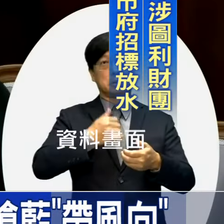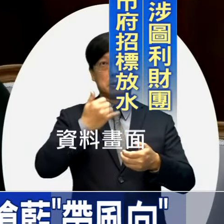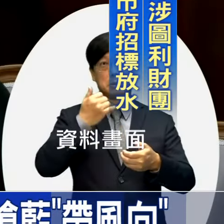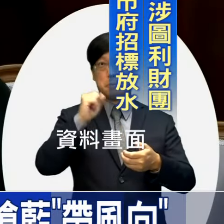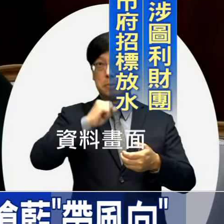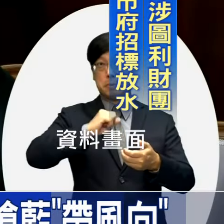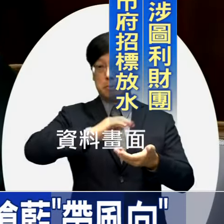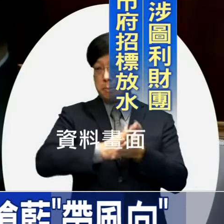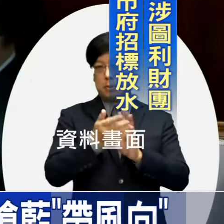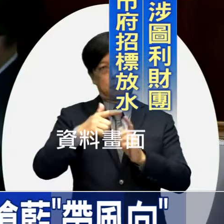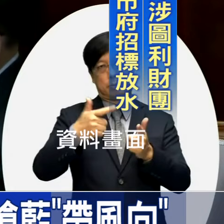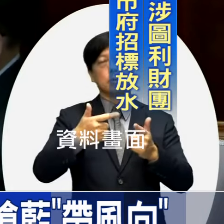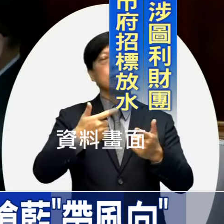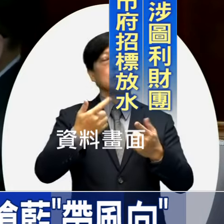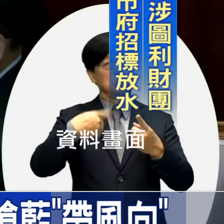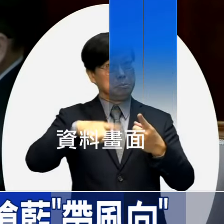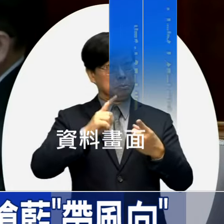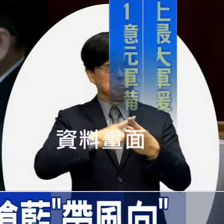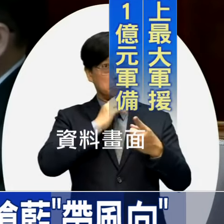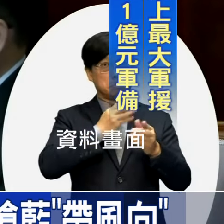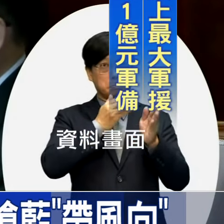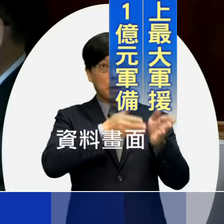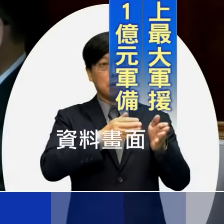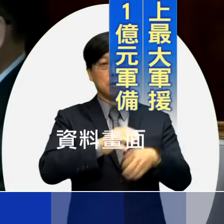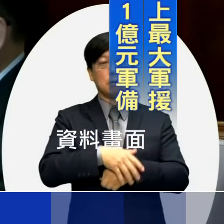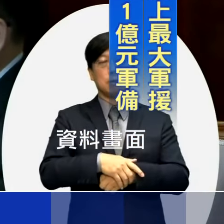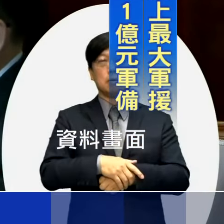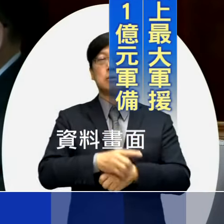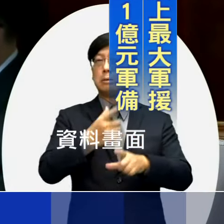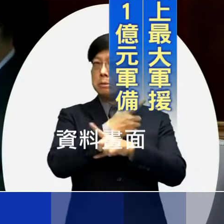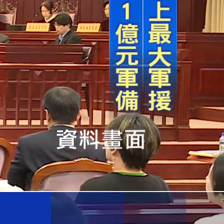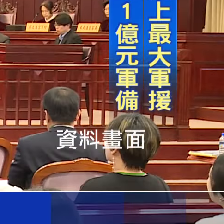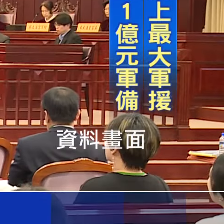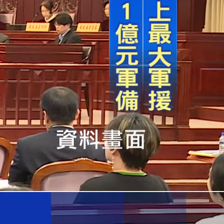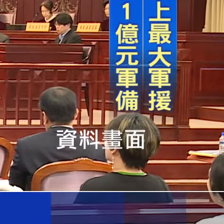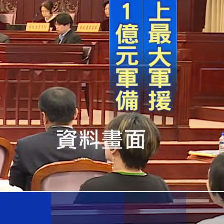变化球也掀起朝野激烈讨论。记者张文鹏，台北采访报道。